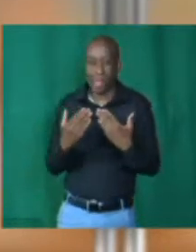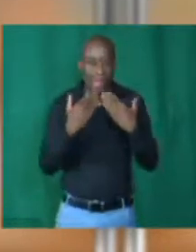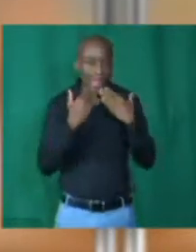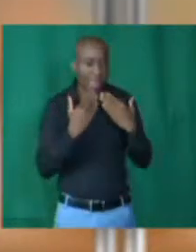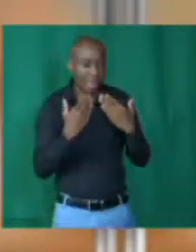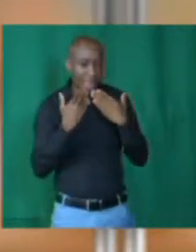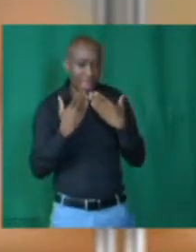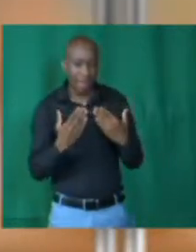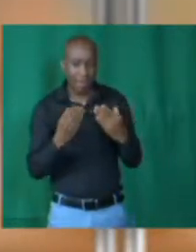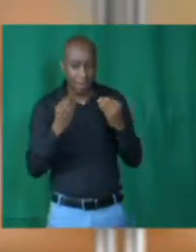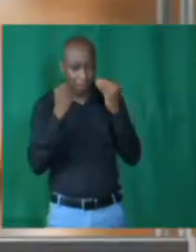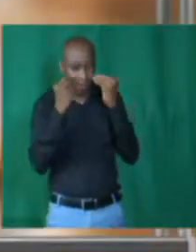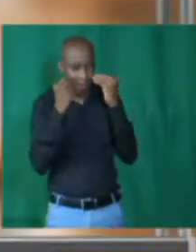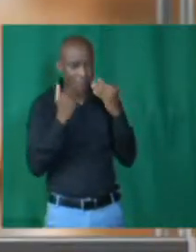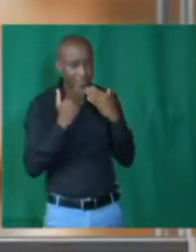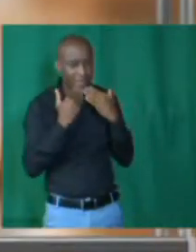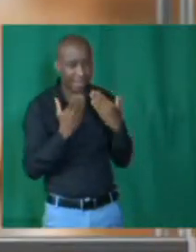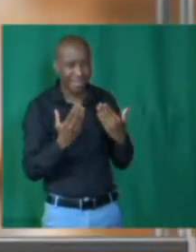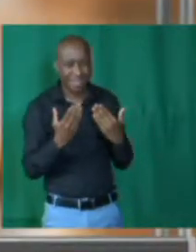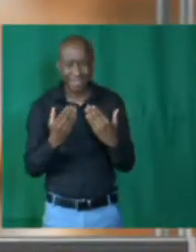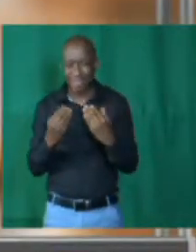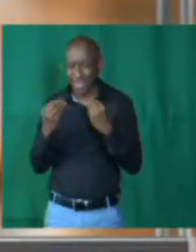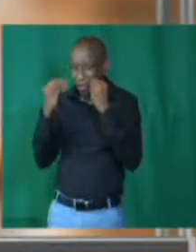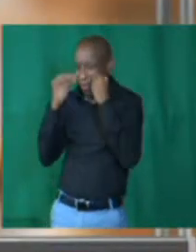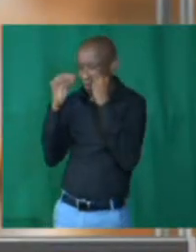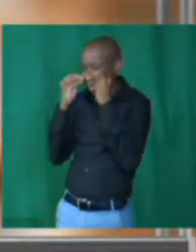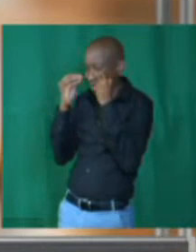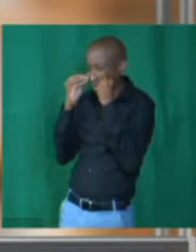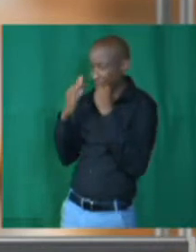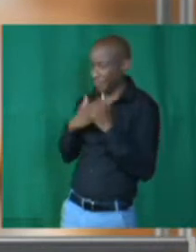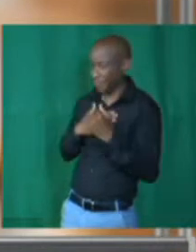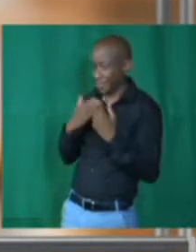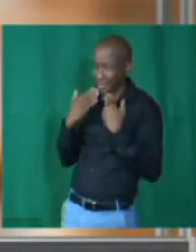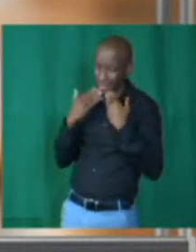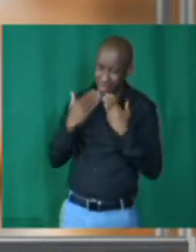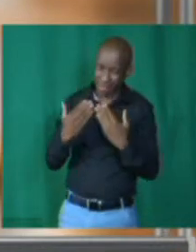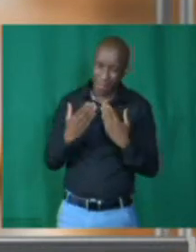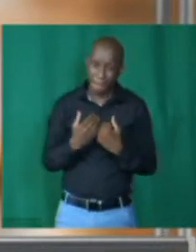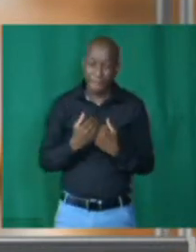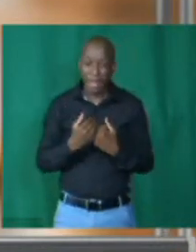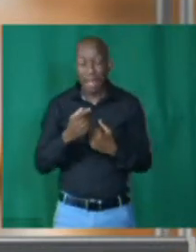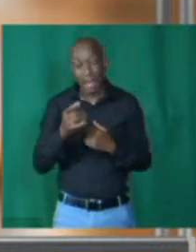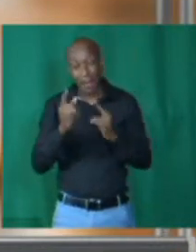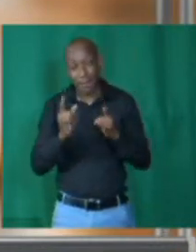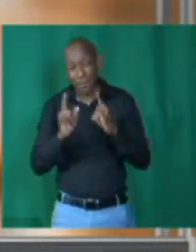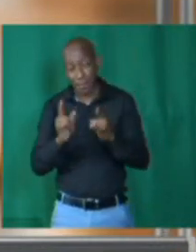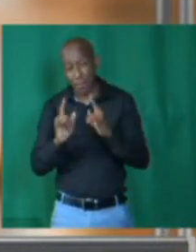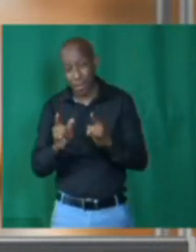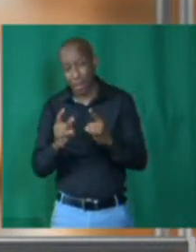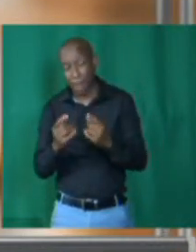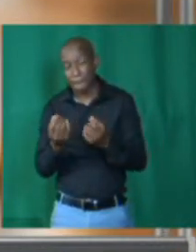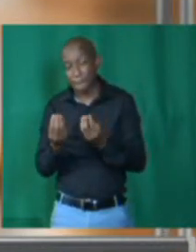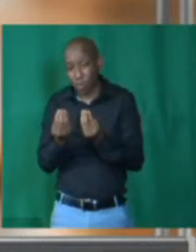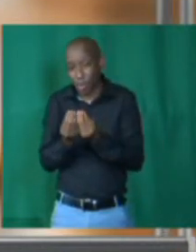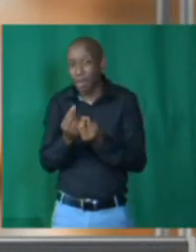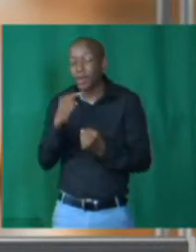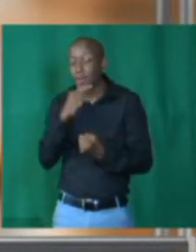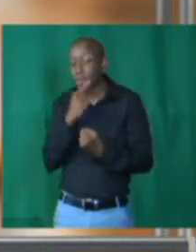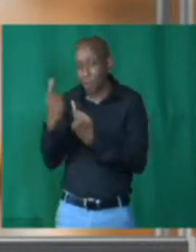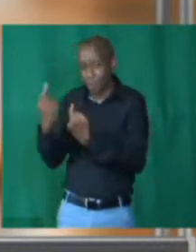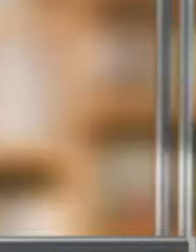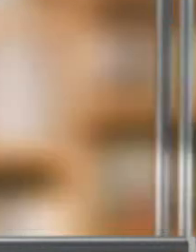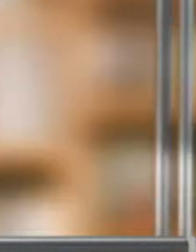thank you, Gwan. Gwazi. Gwazi, yes, thank you, Gwazi. Viewers, me and Lerato will be right back after